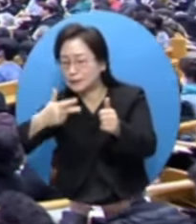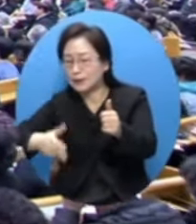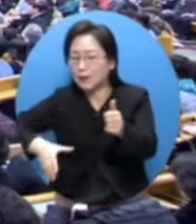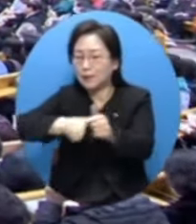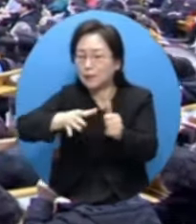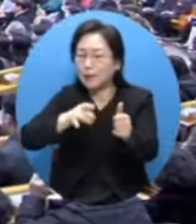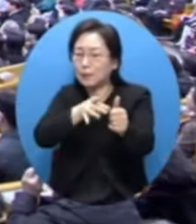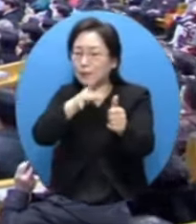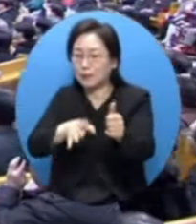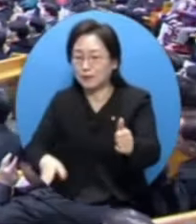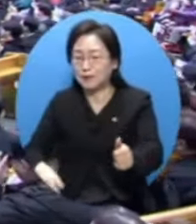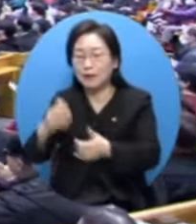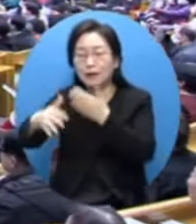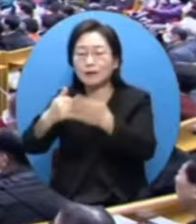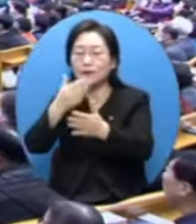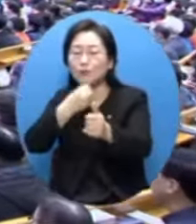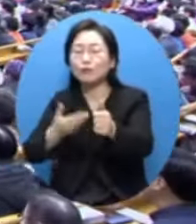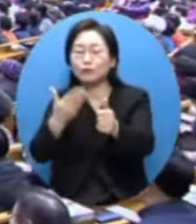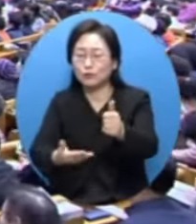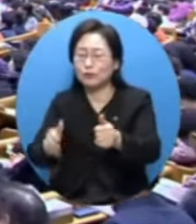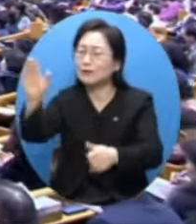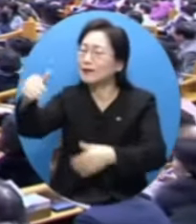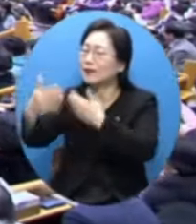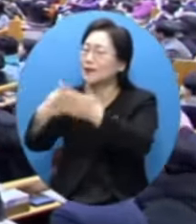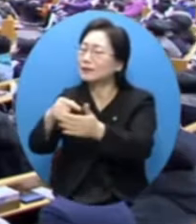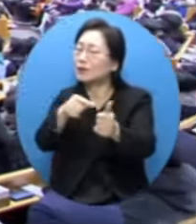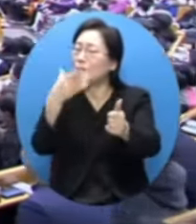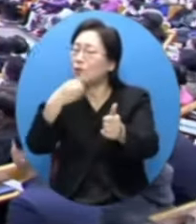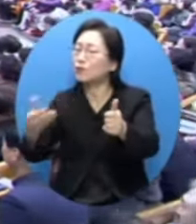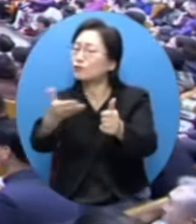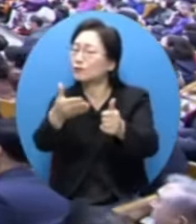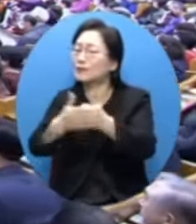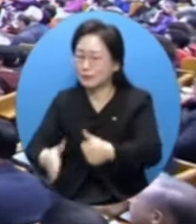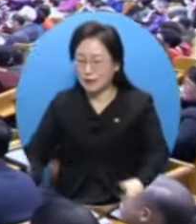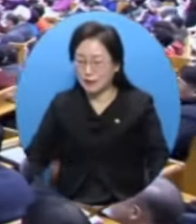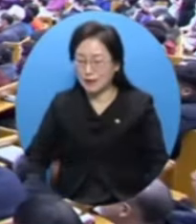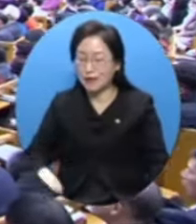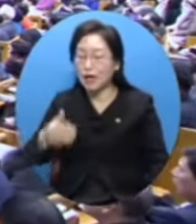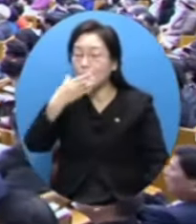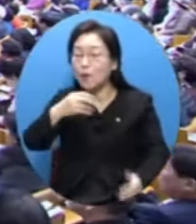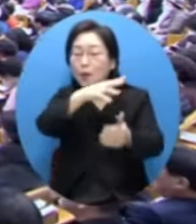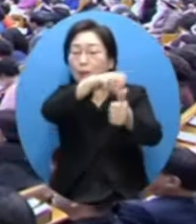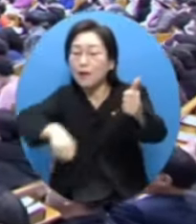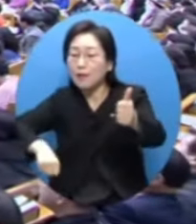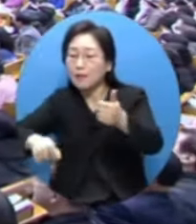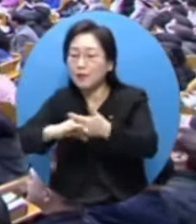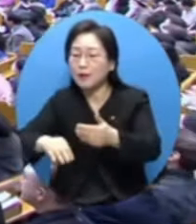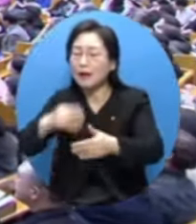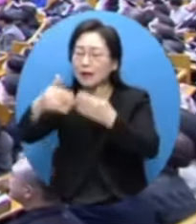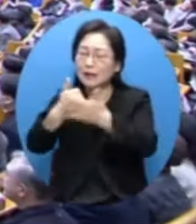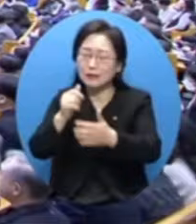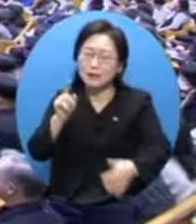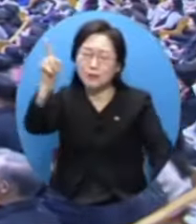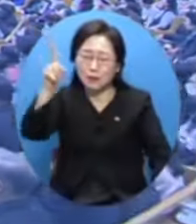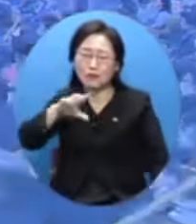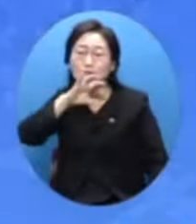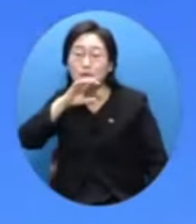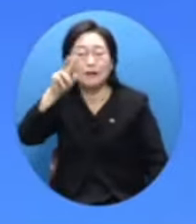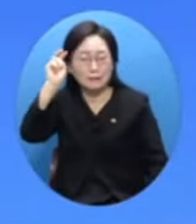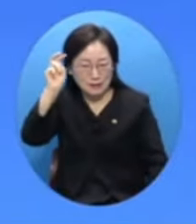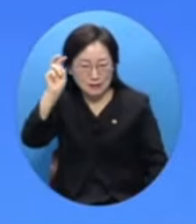주시니까 욥이 잘 하나님을 섬기는 것입니다. 그 복을 빼앗아 가면 하나님을 원망하고 불평할 것입니다.